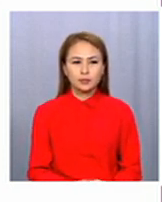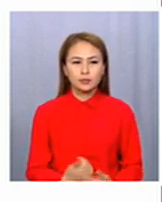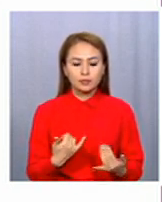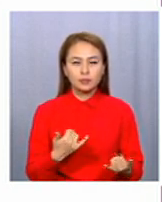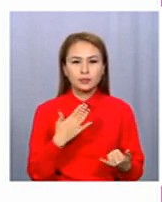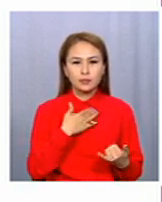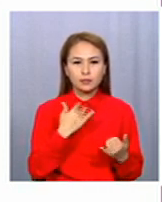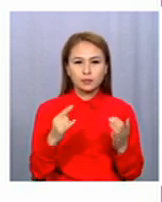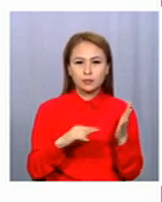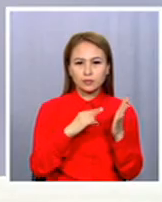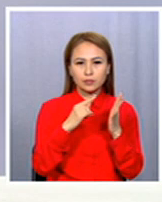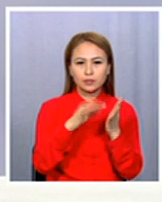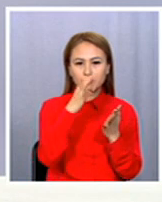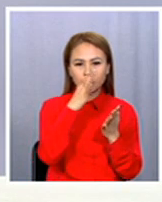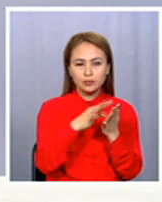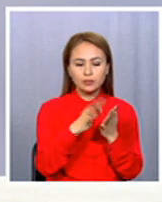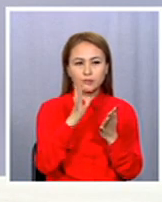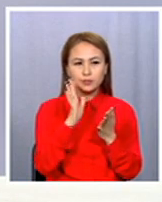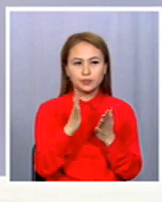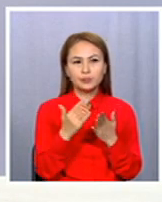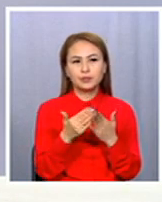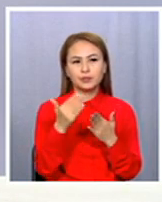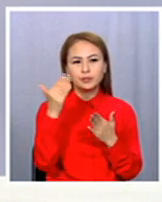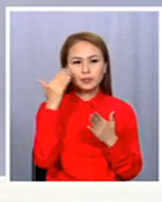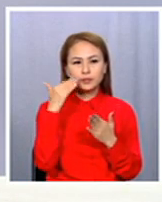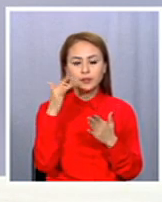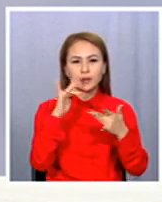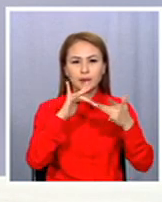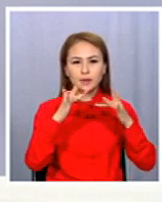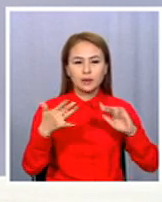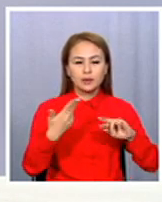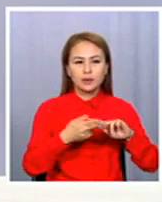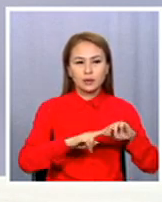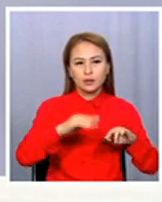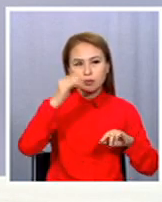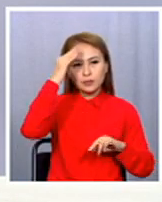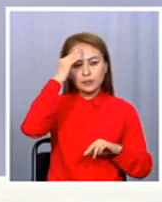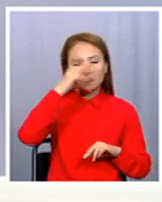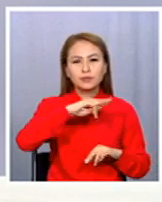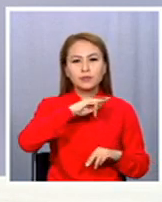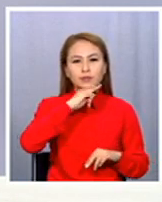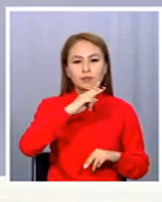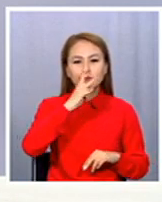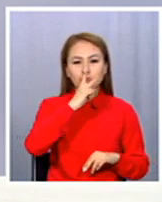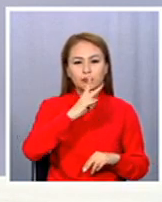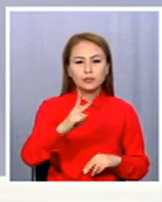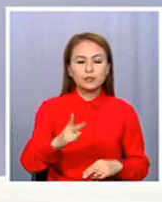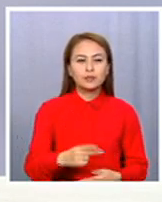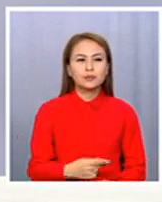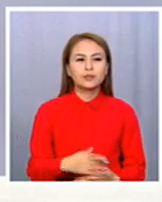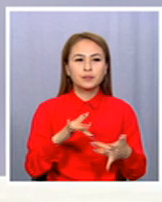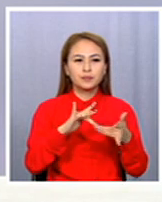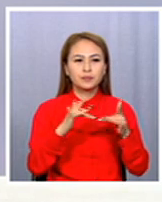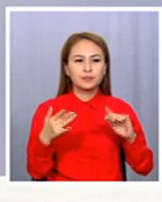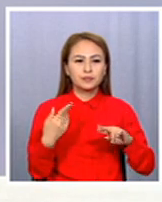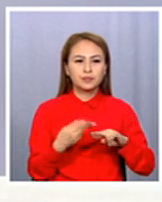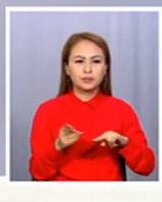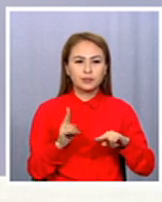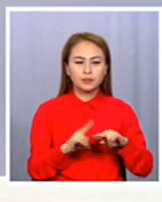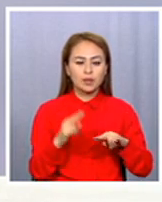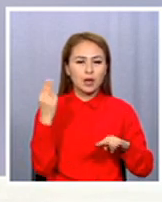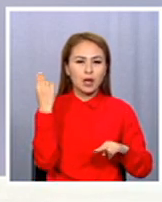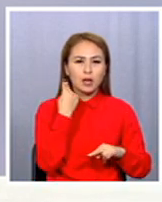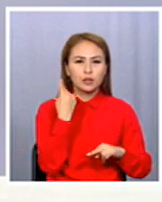осы сұрақтарға жауап береміз. Алдымен интернет деген ұғымға назар аударайық. Интернет дегеніміз ағылшын